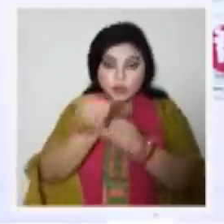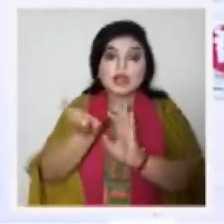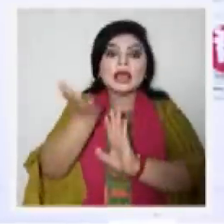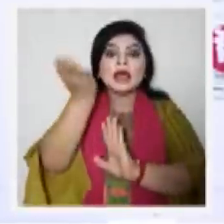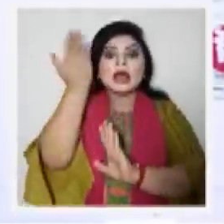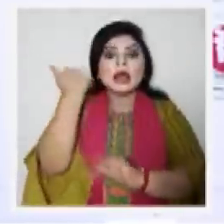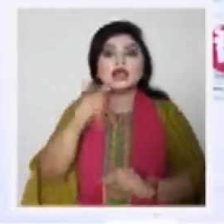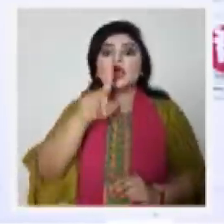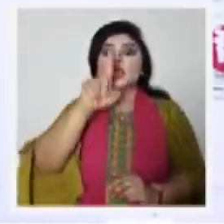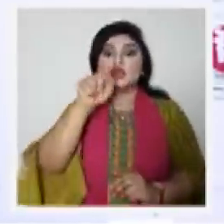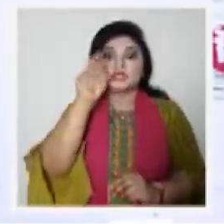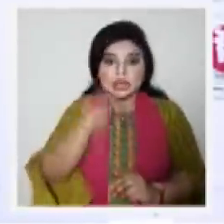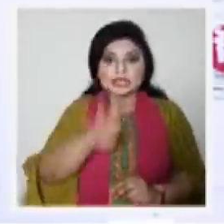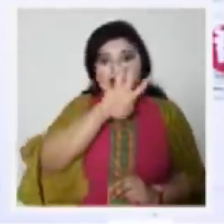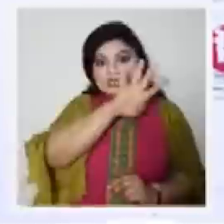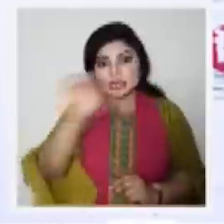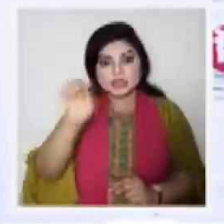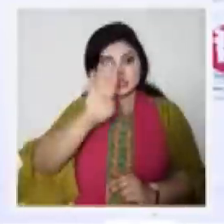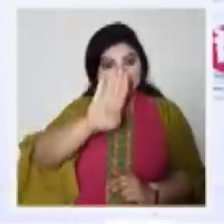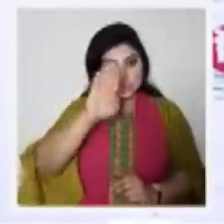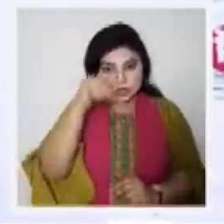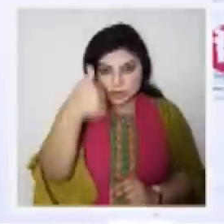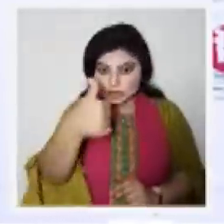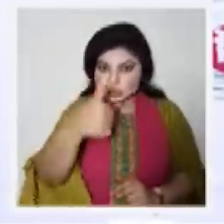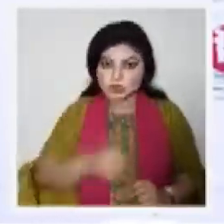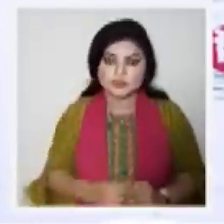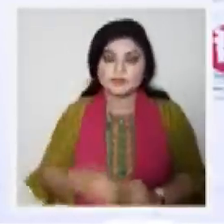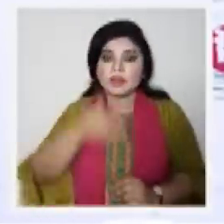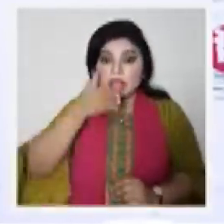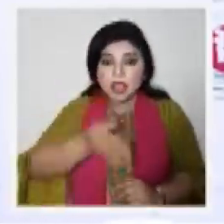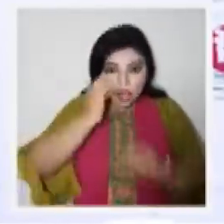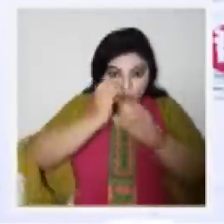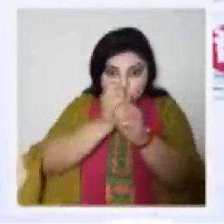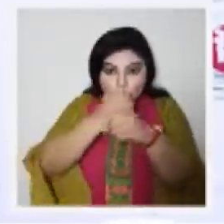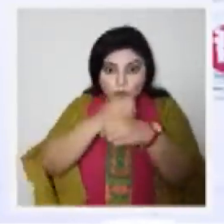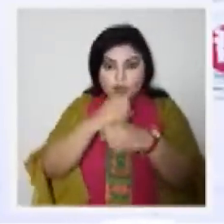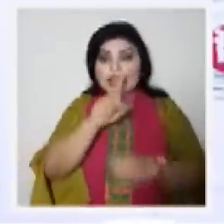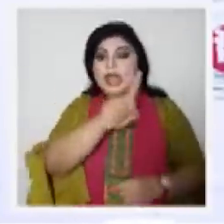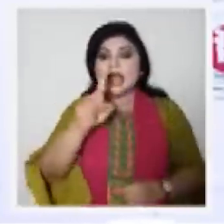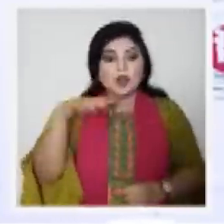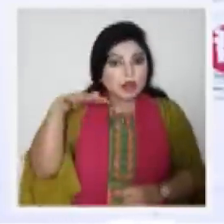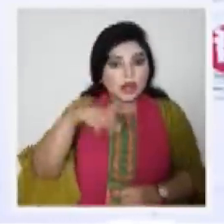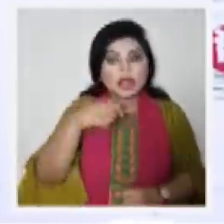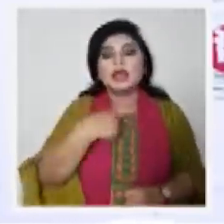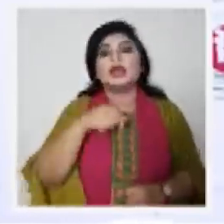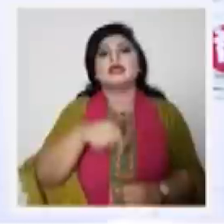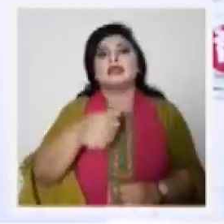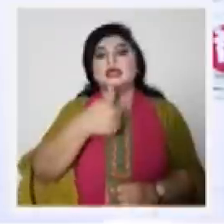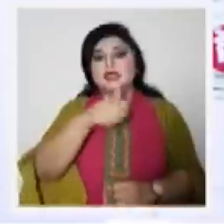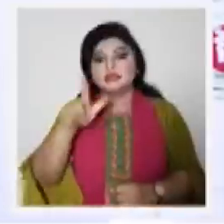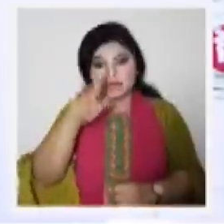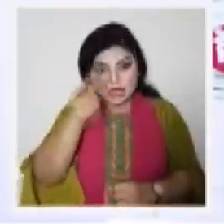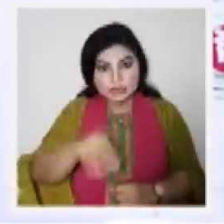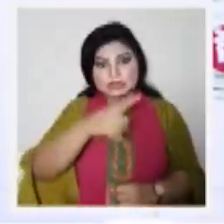হয়েছে 9615টি এবং পরীক্ষা হয়েছে পূর্বের নমুনাসহ 10446টি